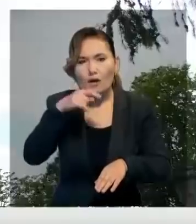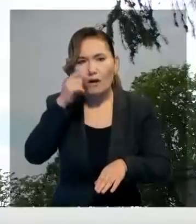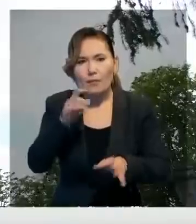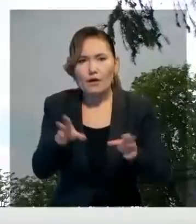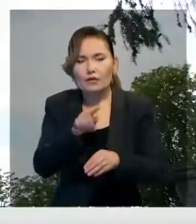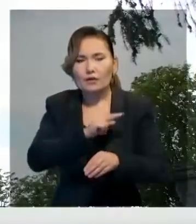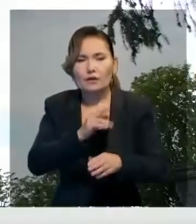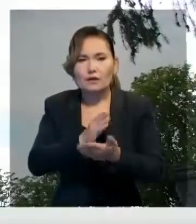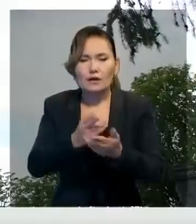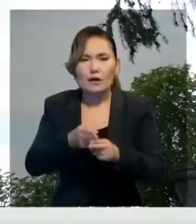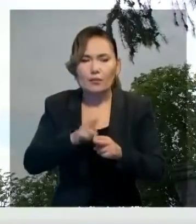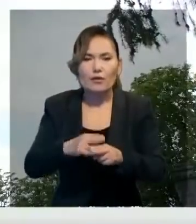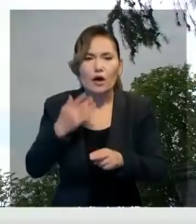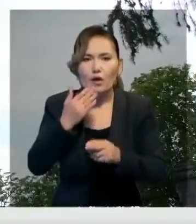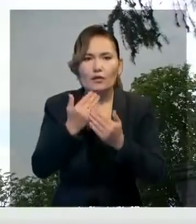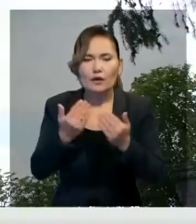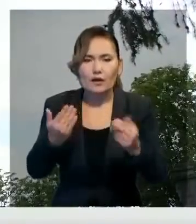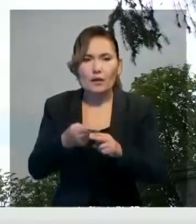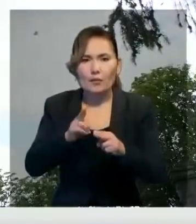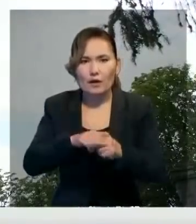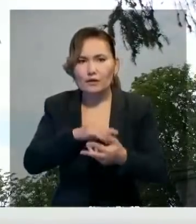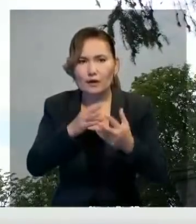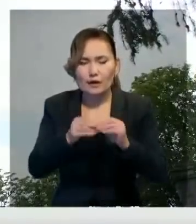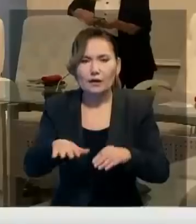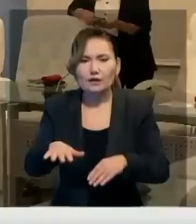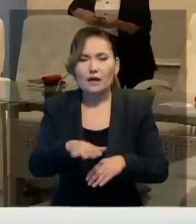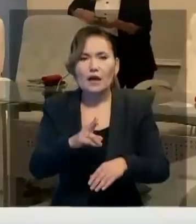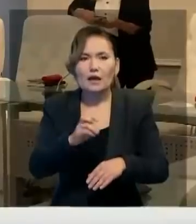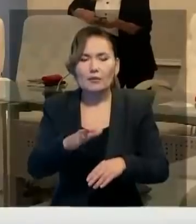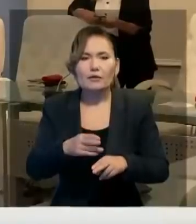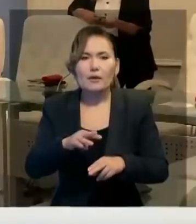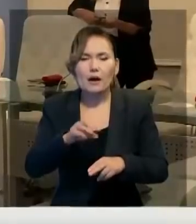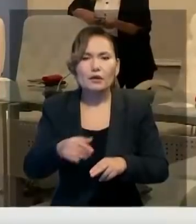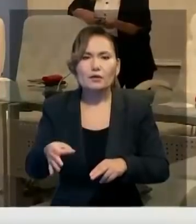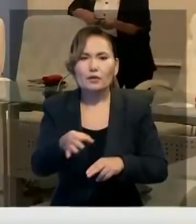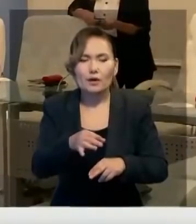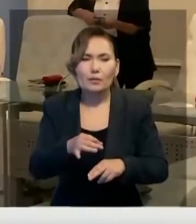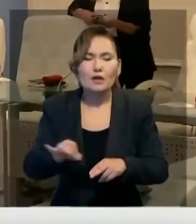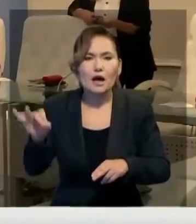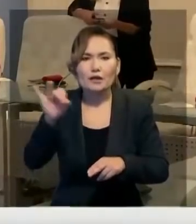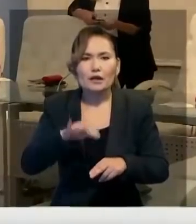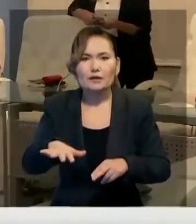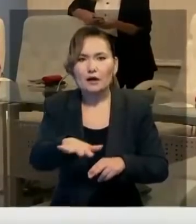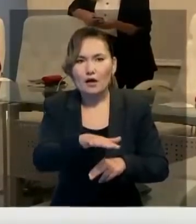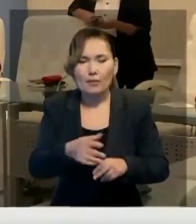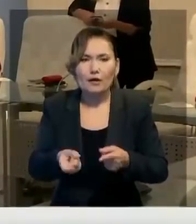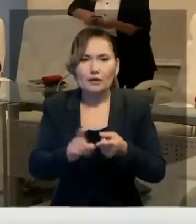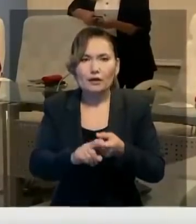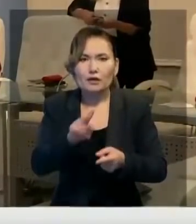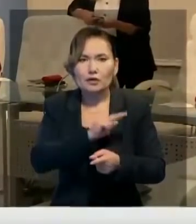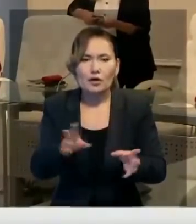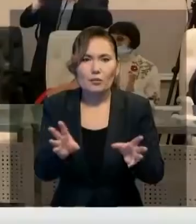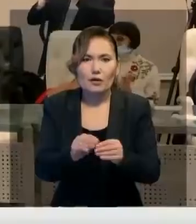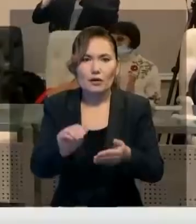жаңғыртты. Тарас Шевченко атындағы ұлттық мұражай қорығы мен Әбіш Кекілбаев атындағы Маңғыстау облыстық тарихи өлкетану мұражайы арасында ынтымақтастық